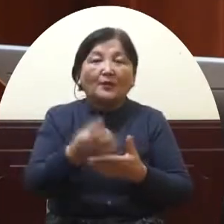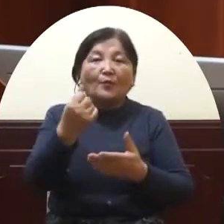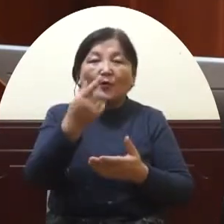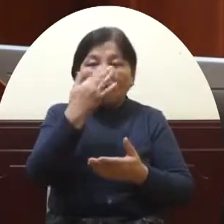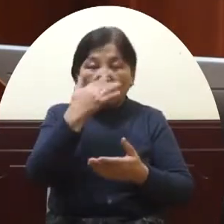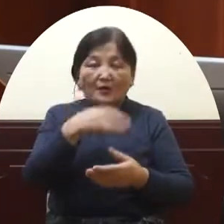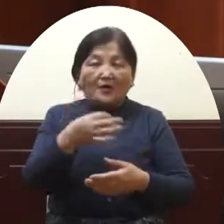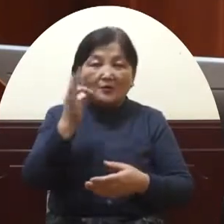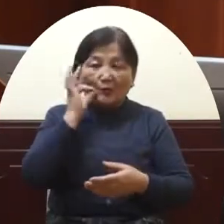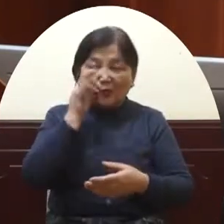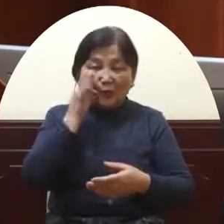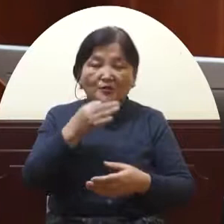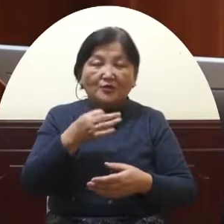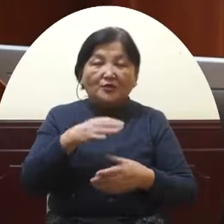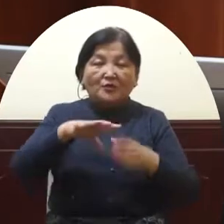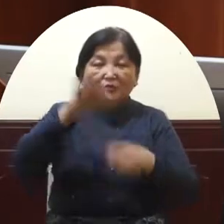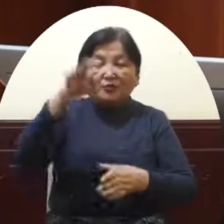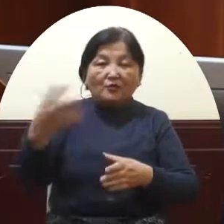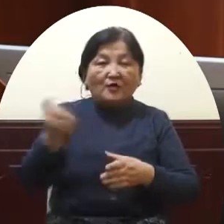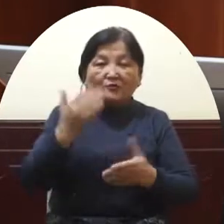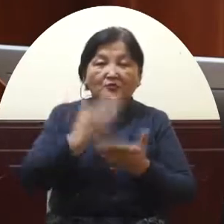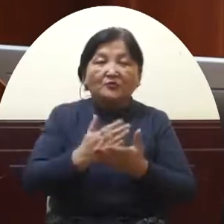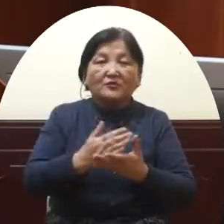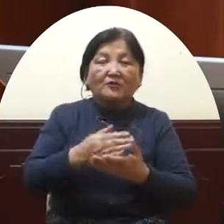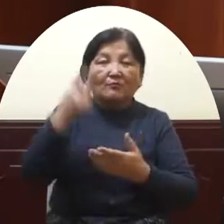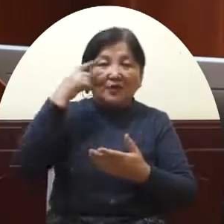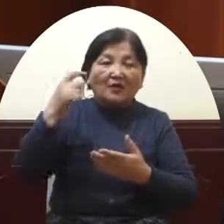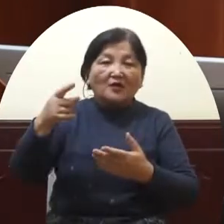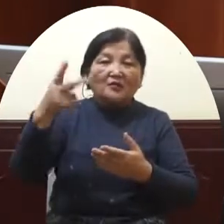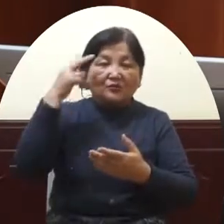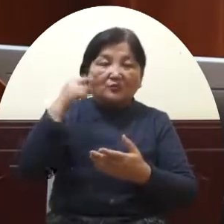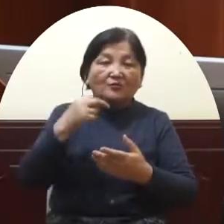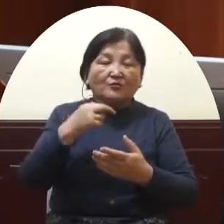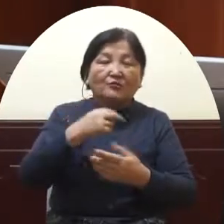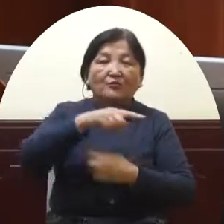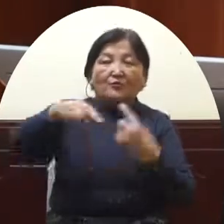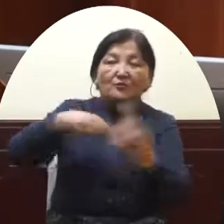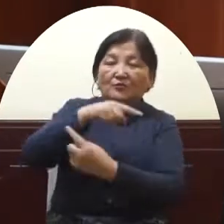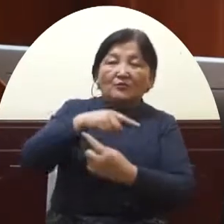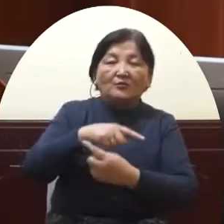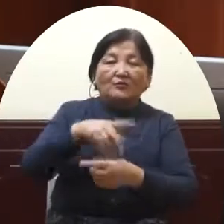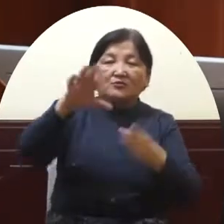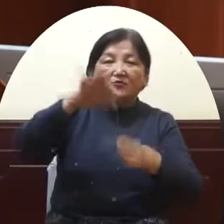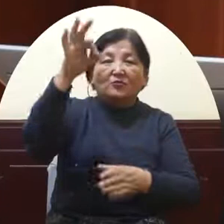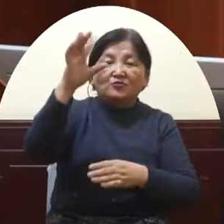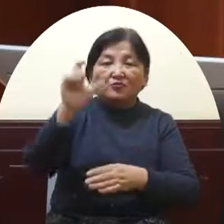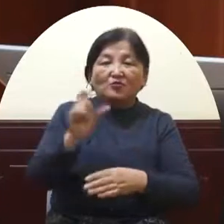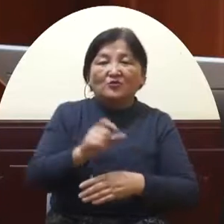авчаад маргааш нь бид нар парламентын гишүүдийг төлөөлөгчдөө сонгосон улс төрийн намуудаа үнэн ядаж сууж ямаргүй байна.